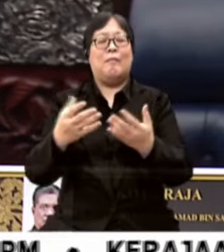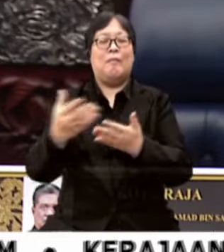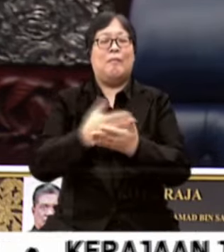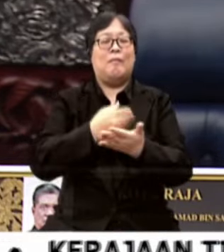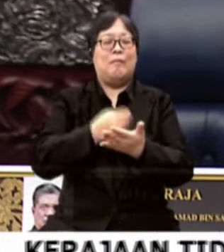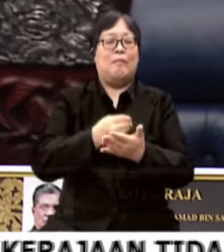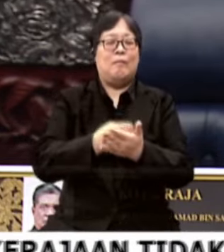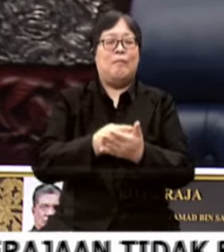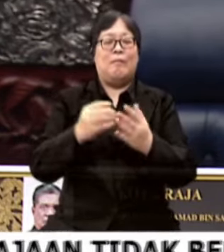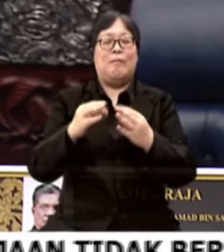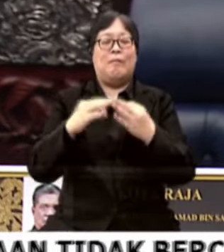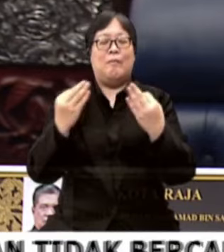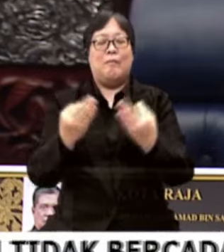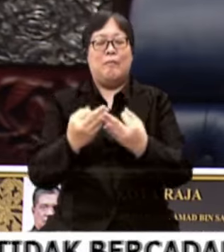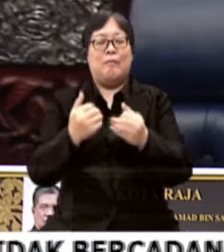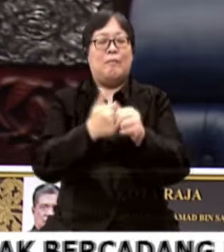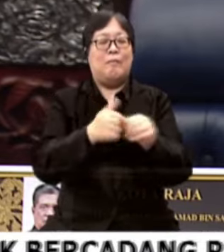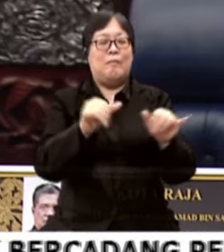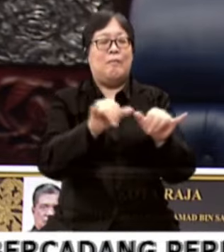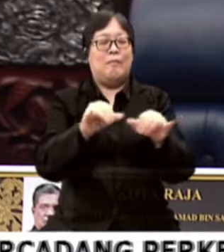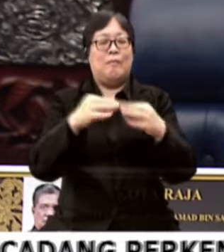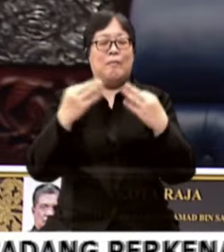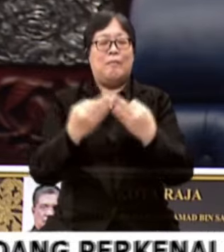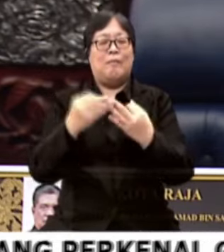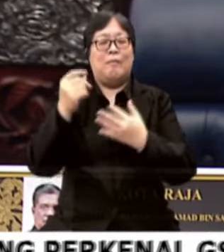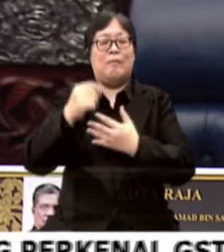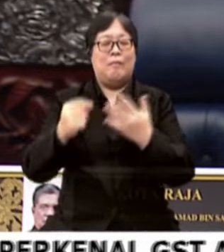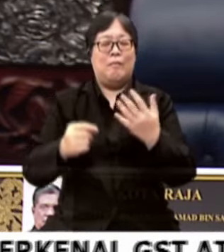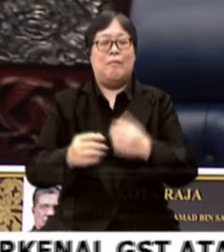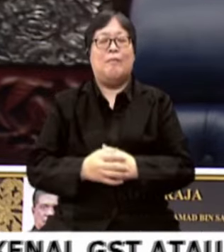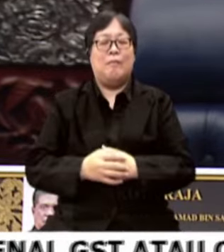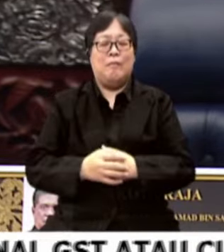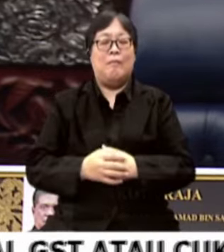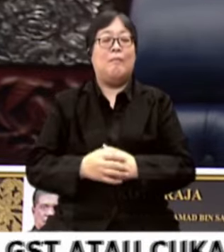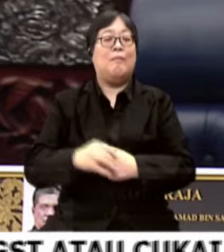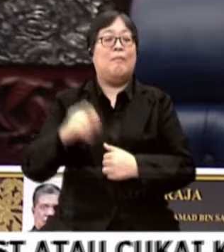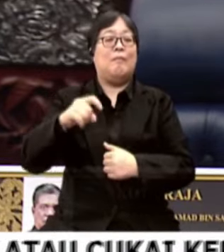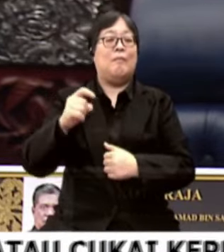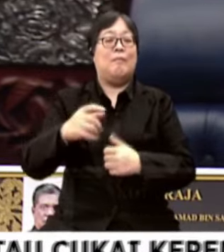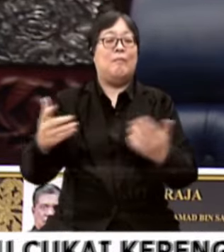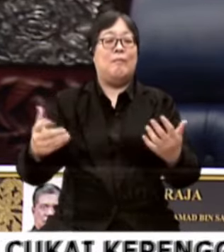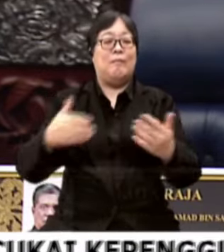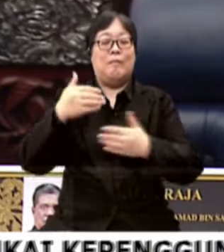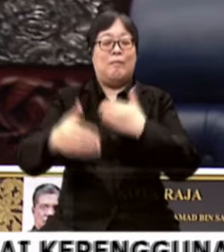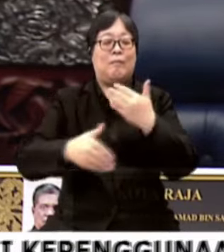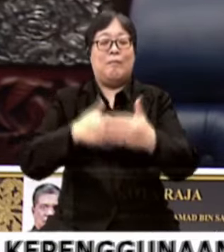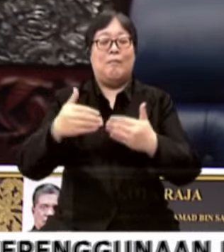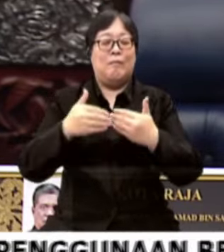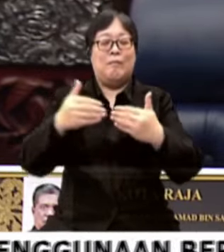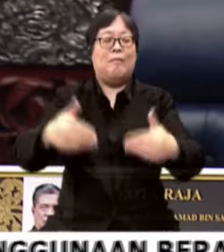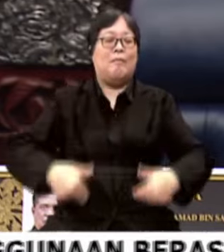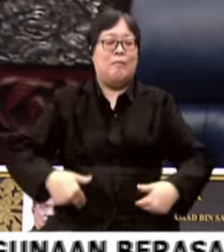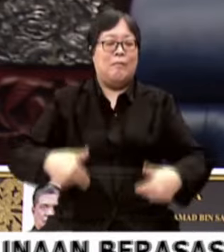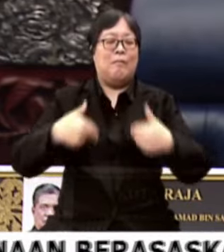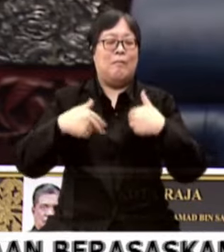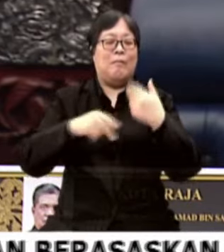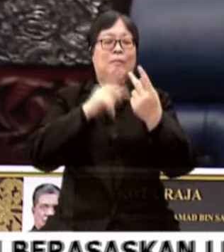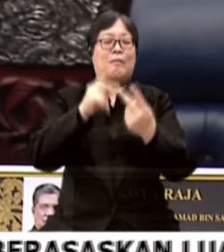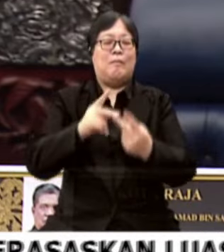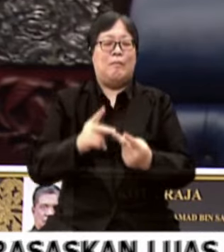bulanan mengikut size keluarga dan sebagainya yang perlu untuk menjalani hidup yang munasabah